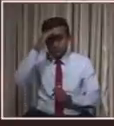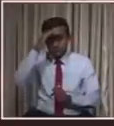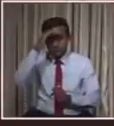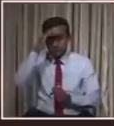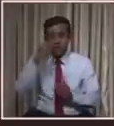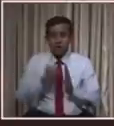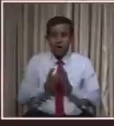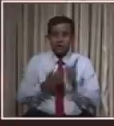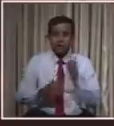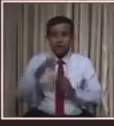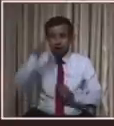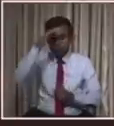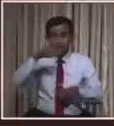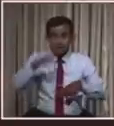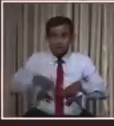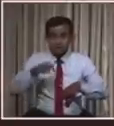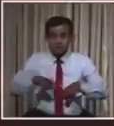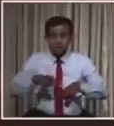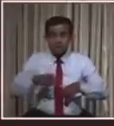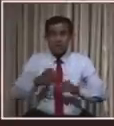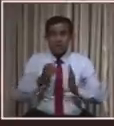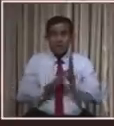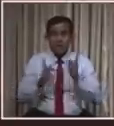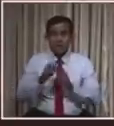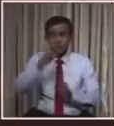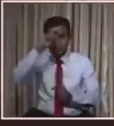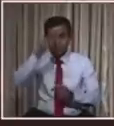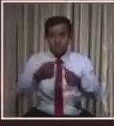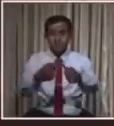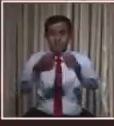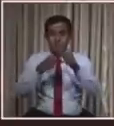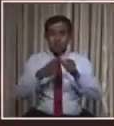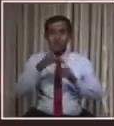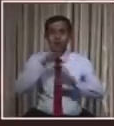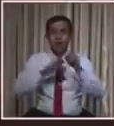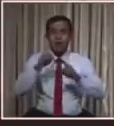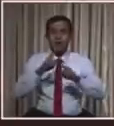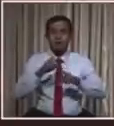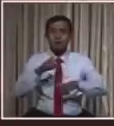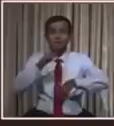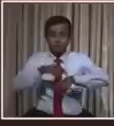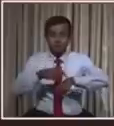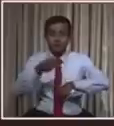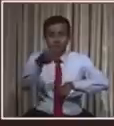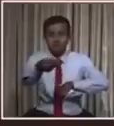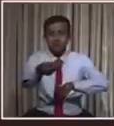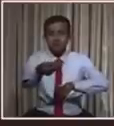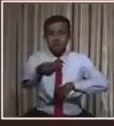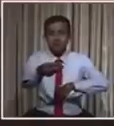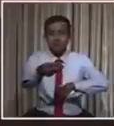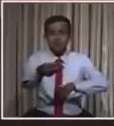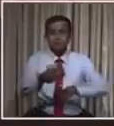ගරු කතානායකතුමනි දැන් තියෙන්නේ ගරු ඇමතුමාගේ පිළිතුරු කතාව ඒ නිසා කරුණාකරලා ලබා දෙන්න කියලා